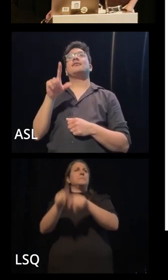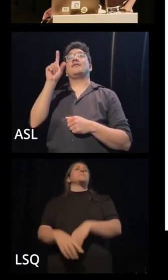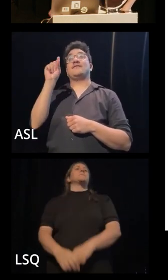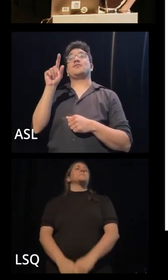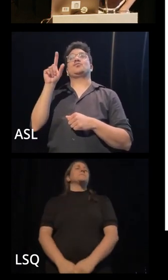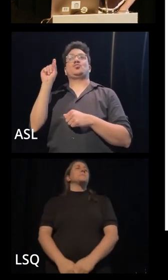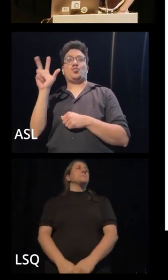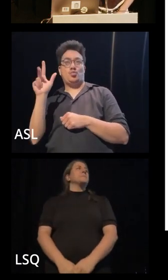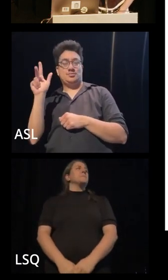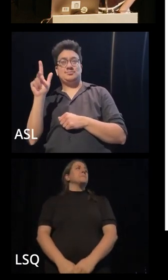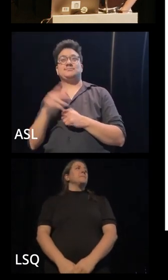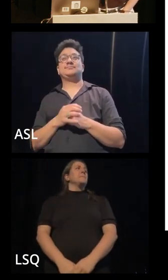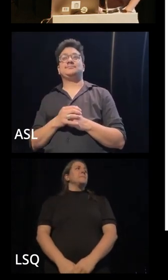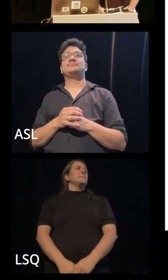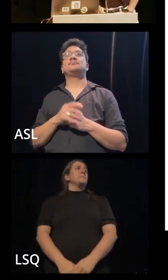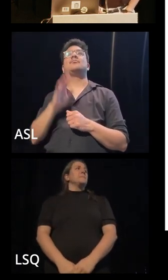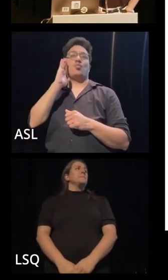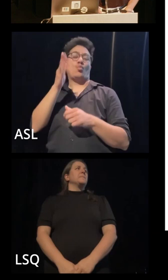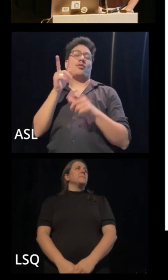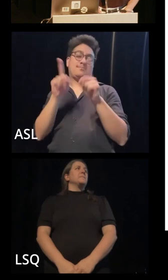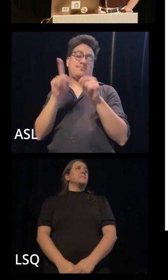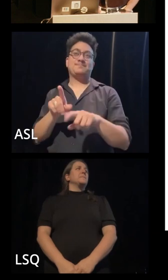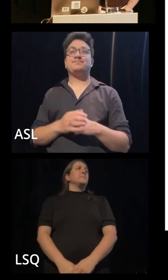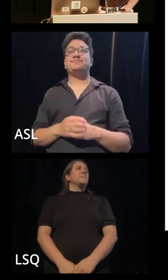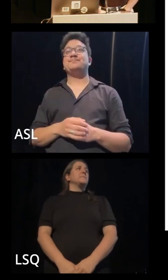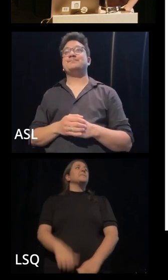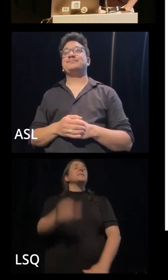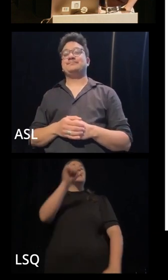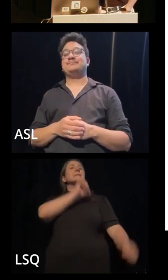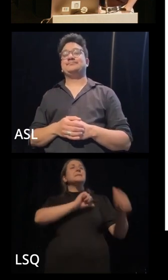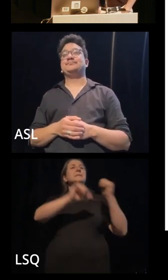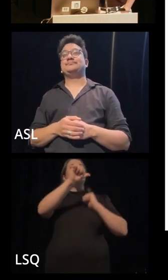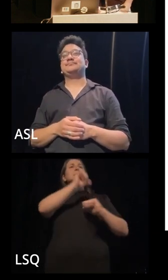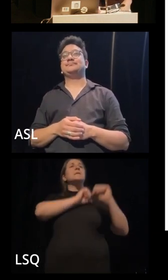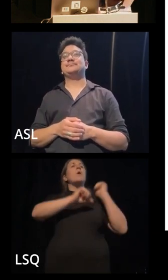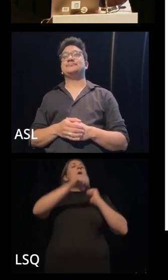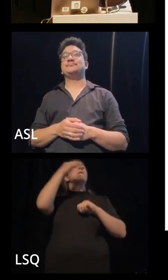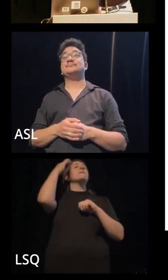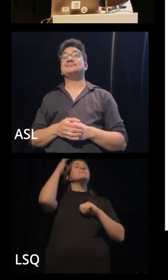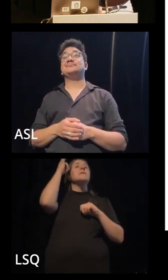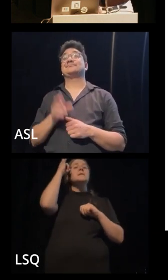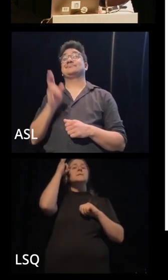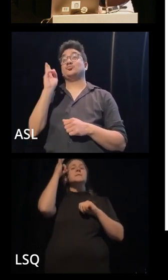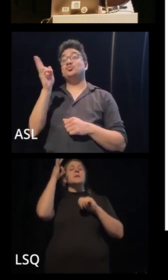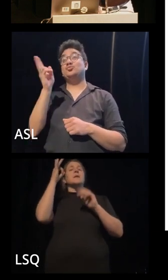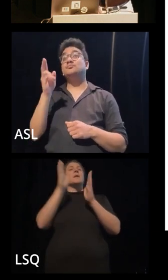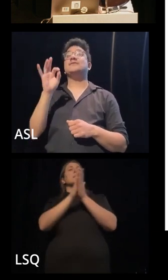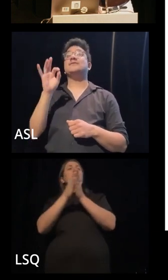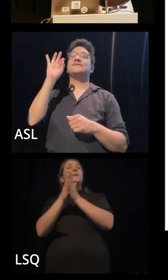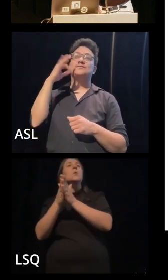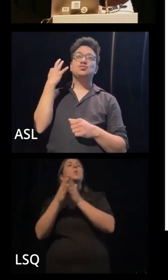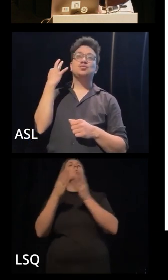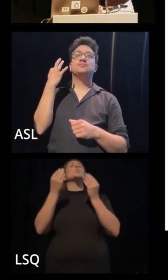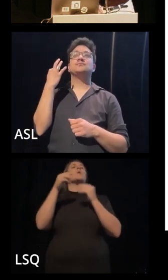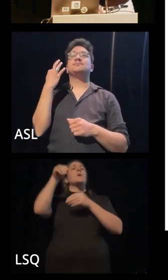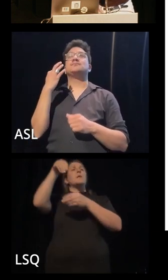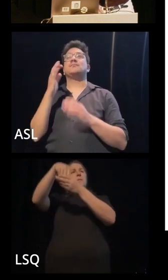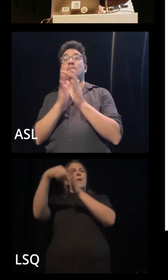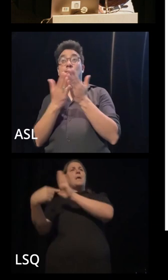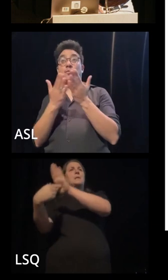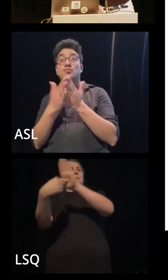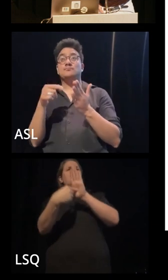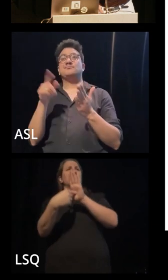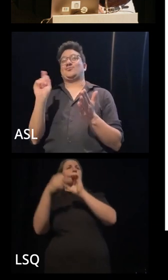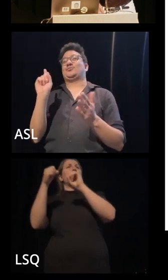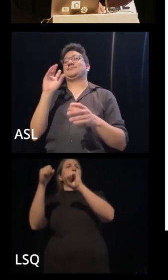Et les histoires en français et les couvertures en format sont visibles lors de l'exposition organisée par l'agence